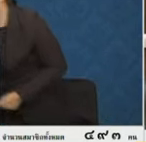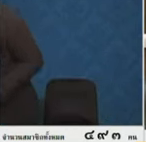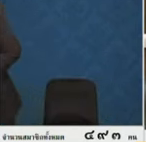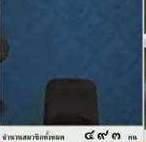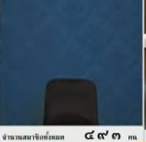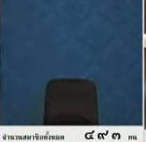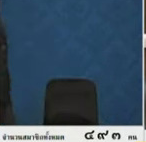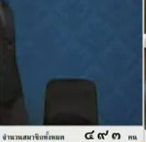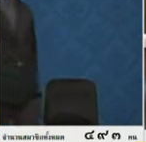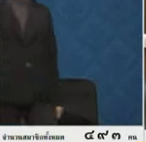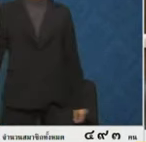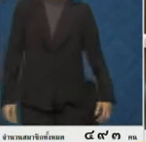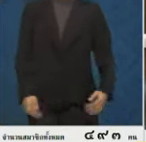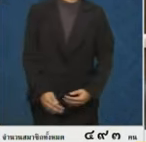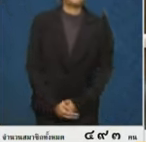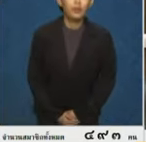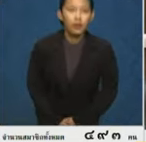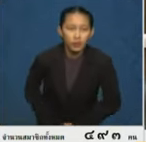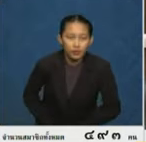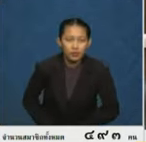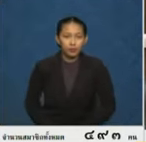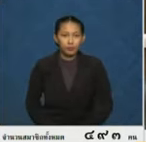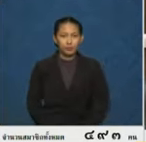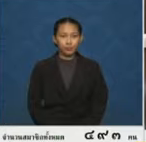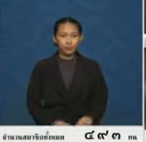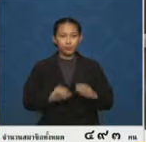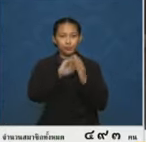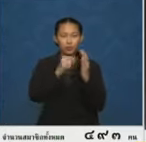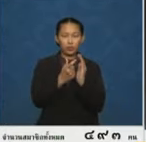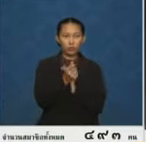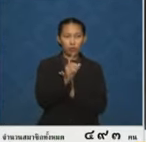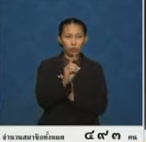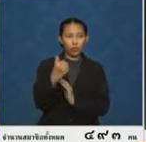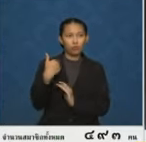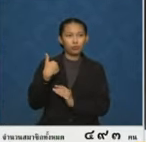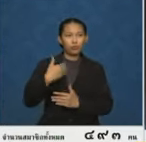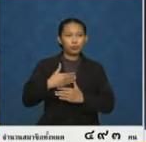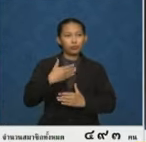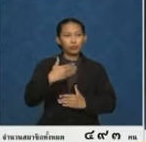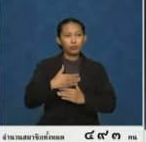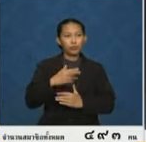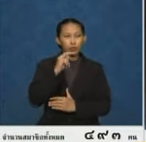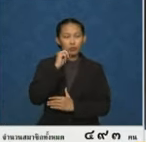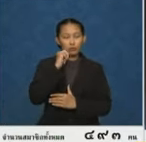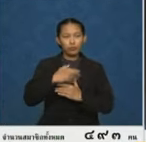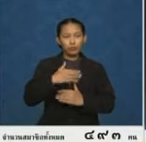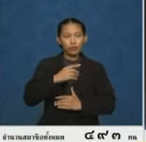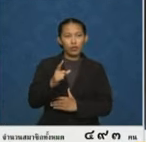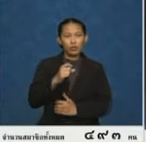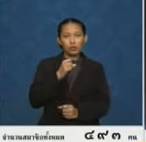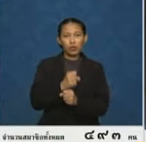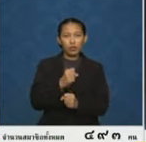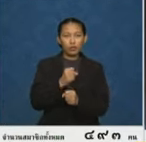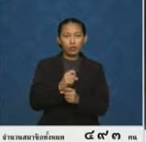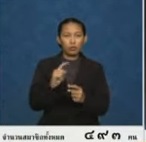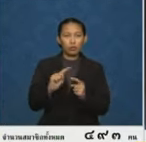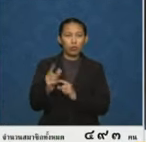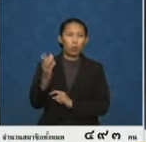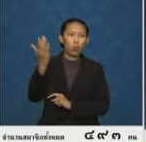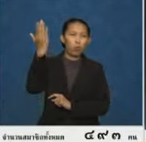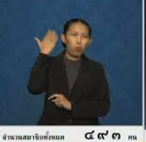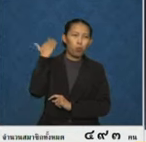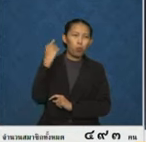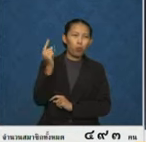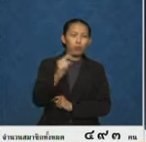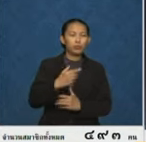บ้านจันทอำเภอบ้านดุงจังหวัดอุดรธานีนะครับมีฝายอีกแห่งหนึ่งนะครับสร้างตั้งแต่ท่านคึกฤทธิ์ปามวดเก็เลยเรียก